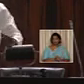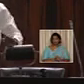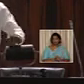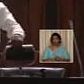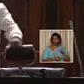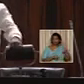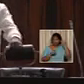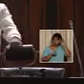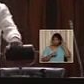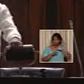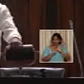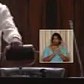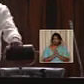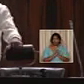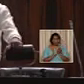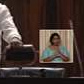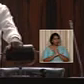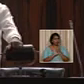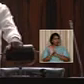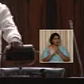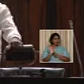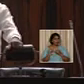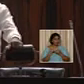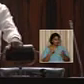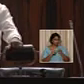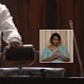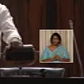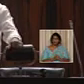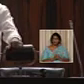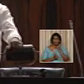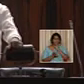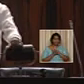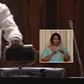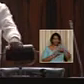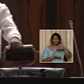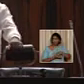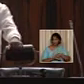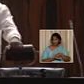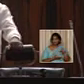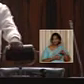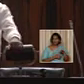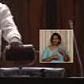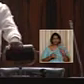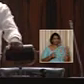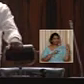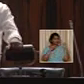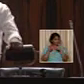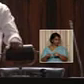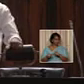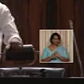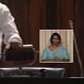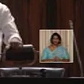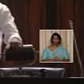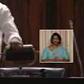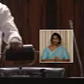मे गवीन पशु वसर कीपे हंबांतर दिशे मे प्रदेश संक्रमणे उणे इतने